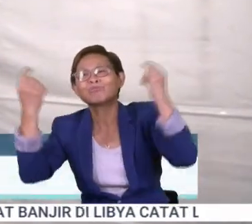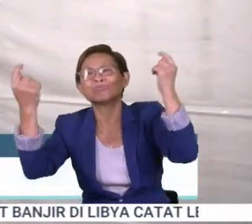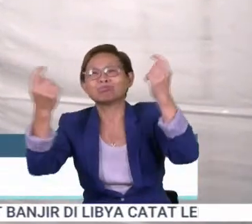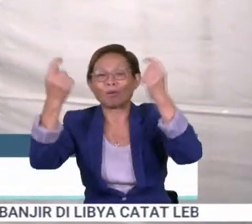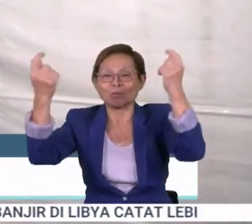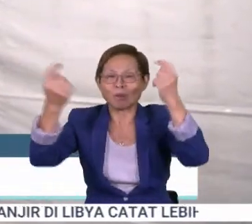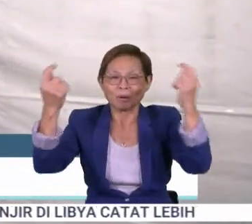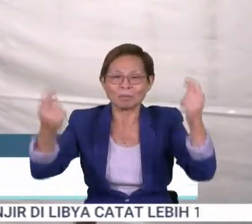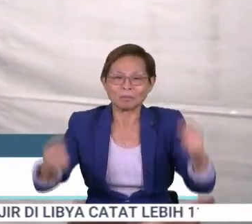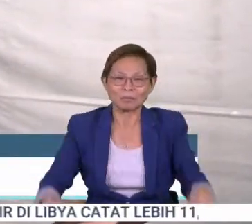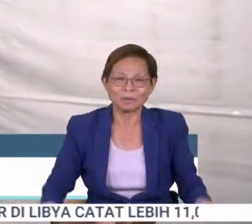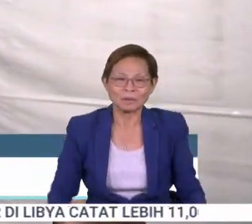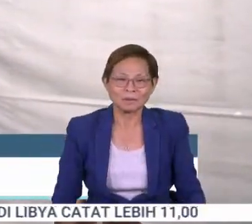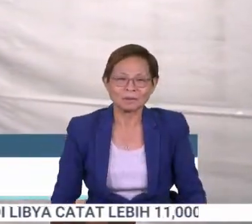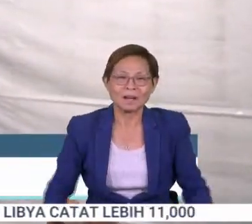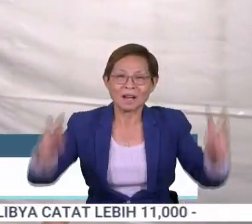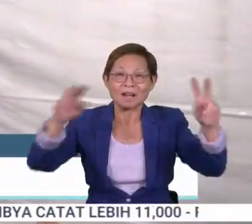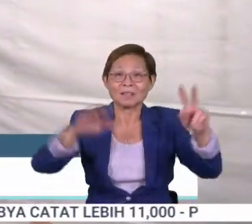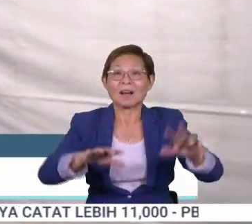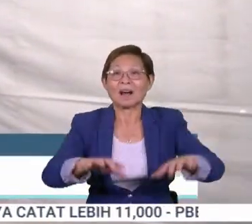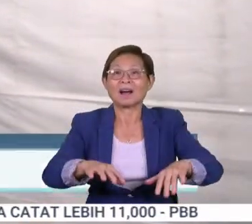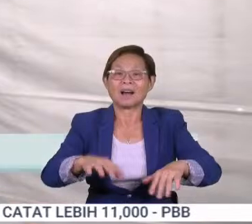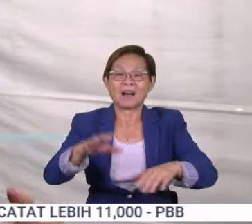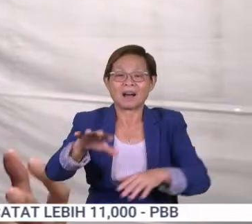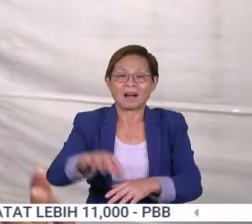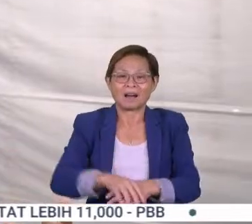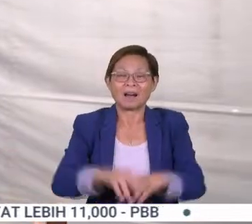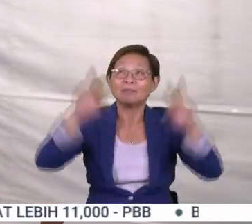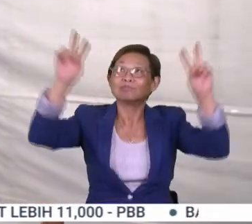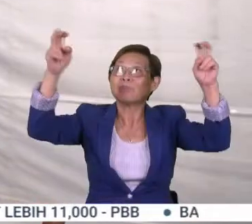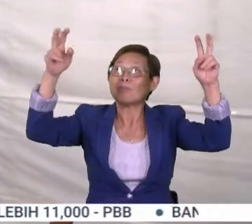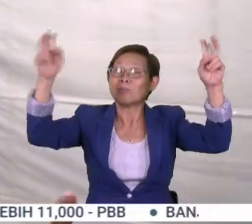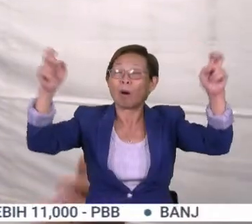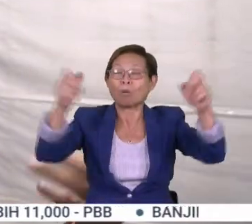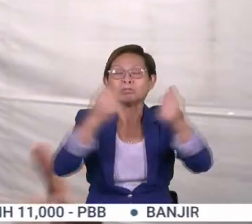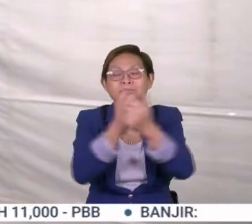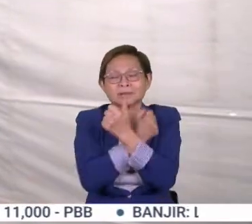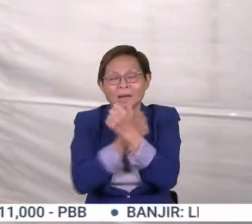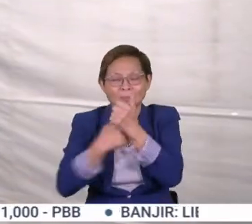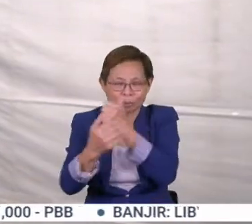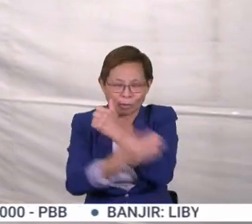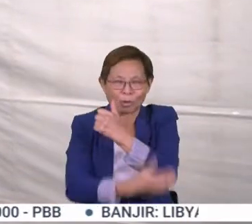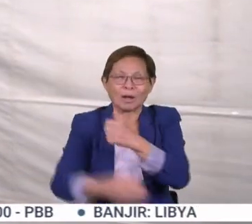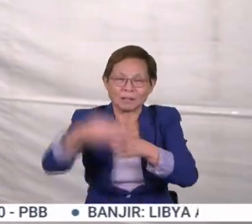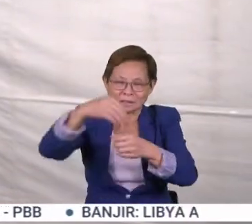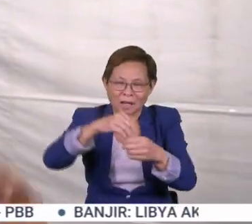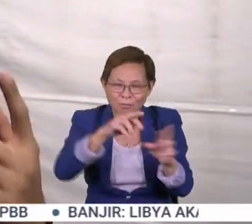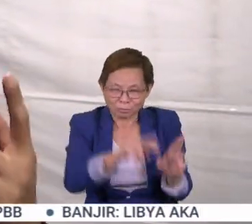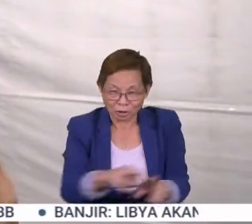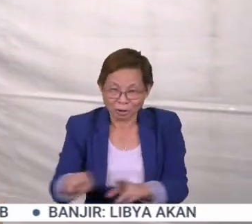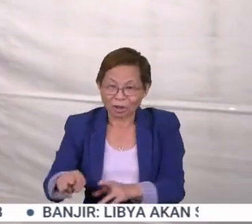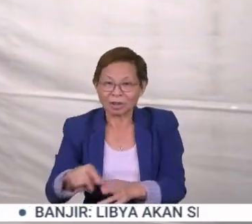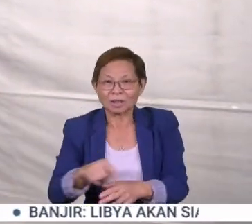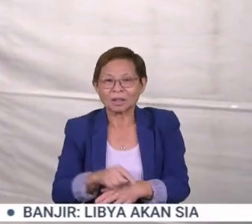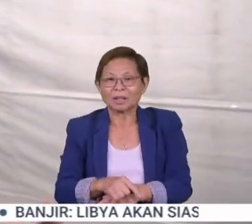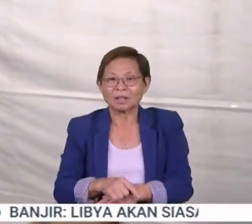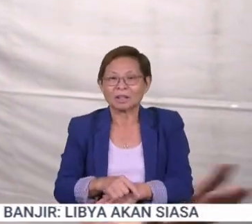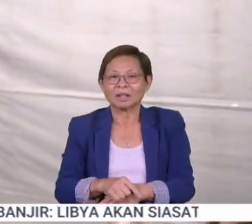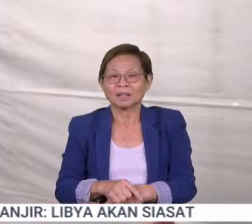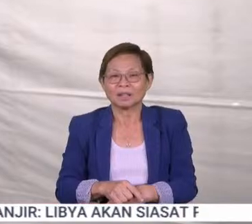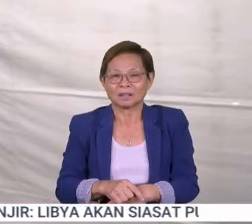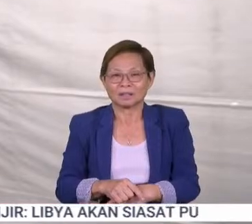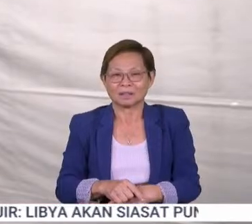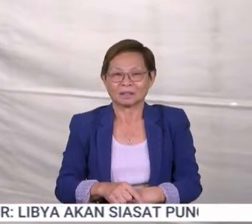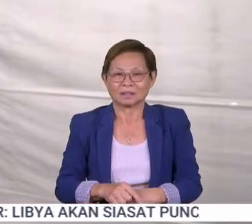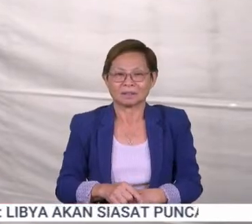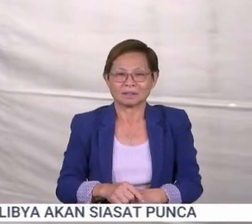satu-satunya yang memang mengangkat tema-tema patriotik dalam apa saja rancangan, dan itu perlu dicontohi oleh stesen